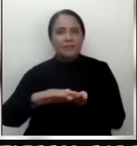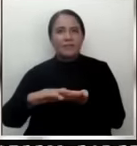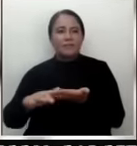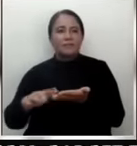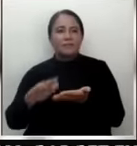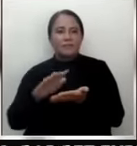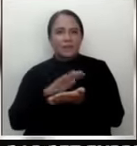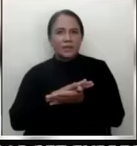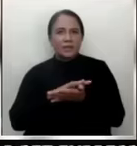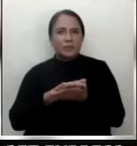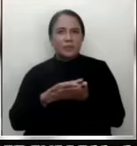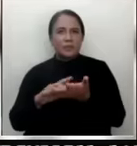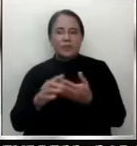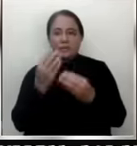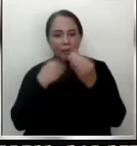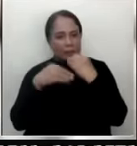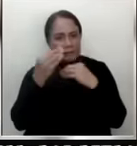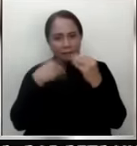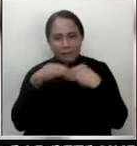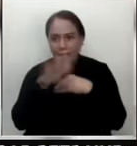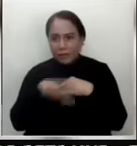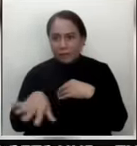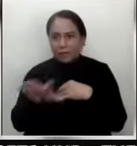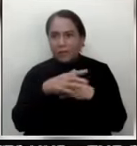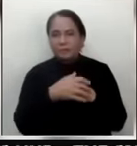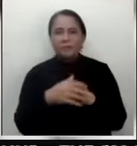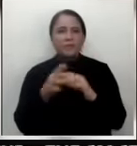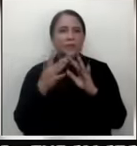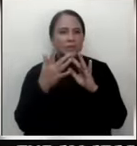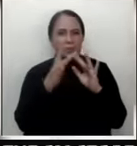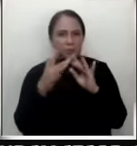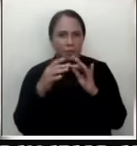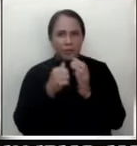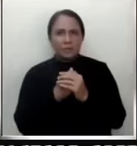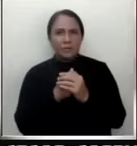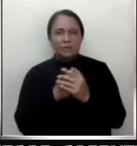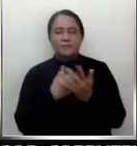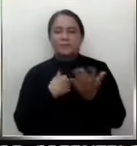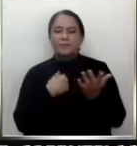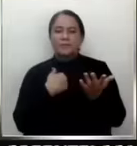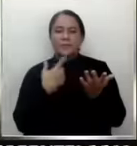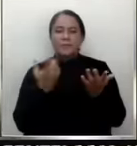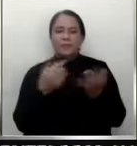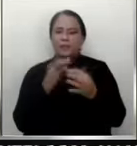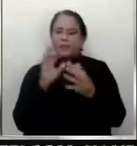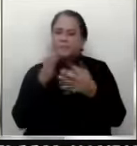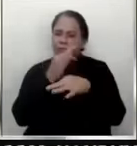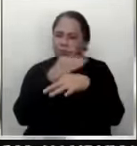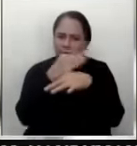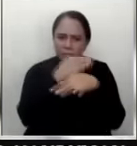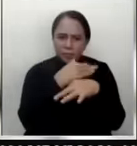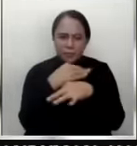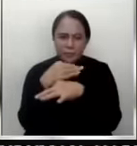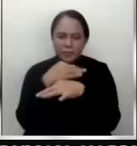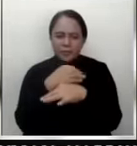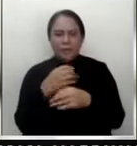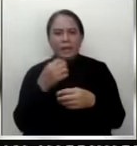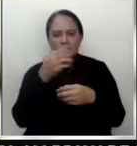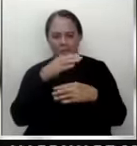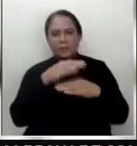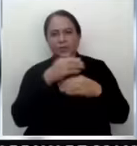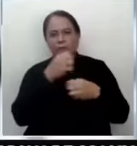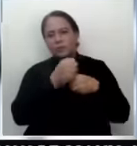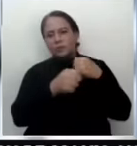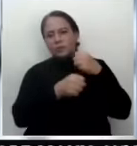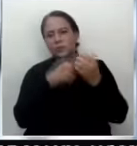dining facilities, internet. We can just do superficial repairs on it. May mga construction material na rin daw na